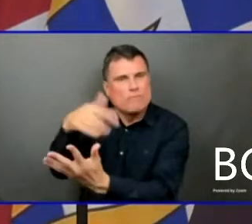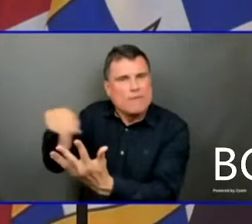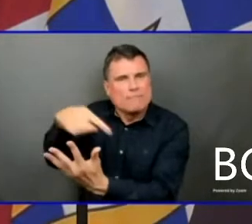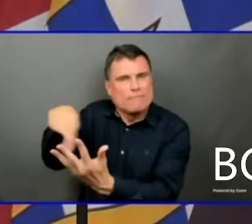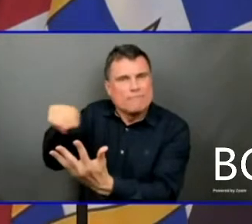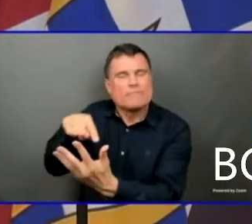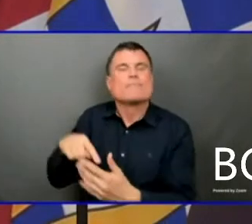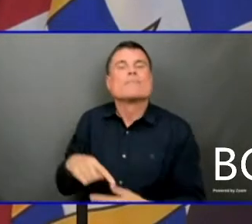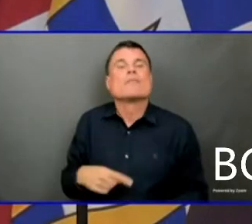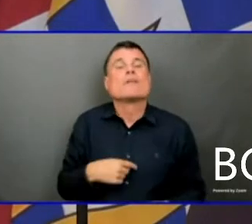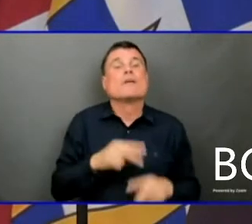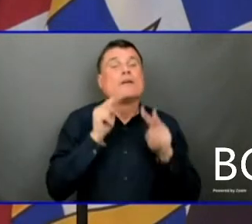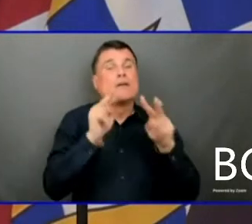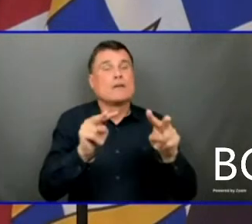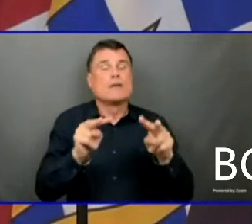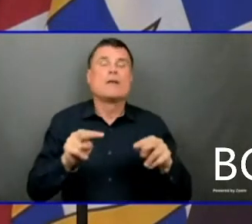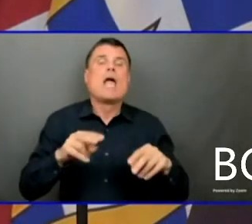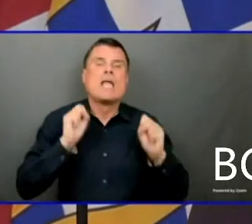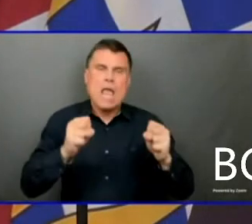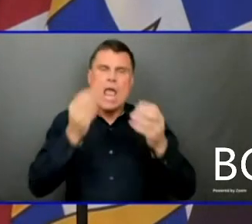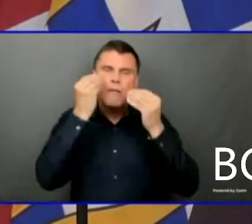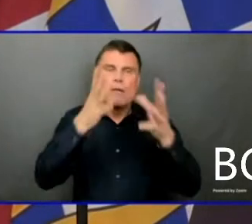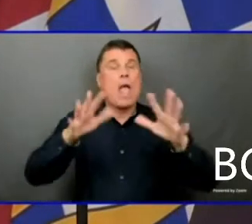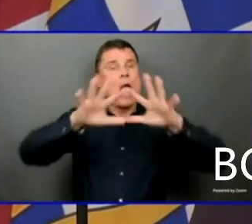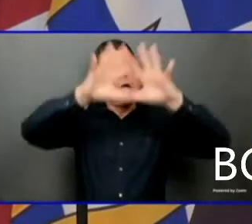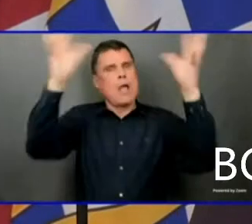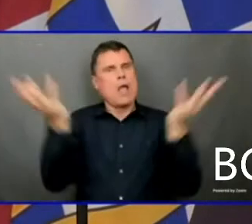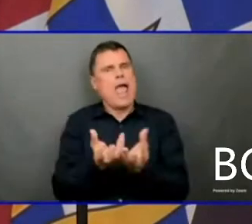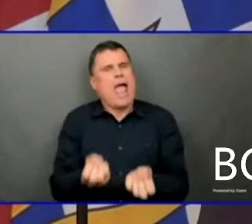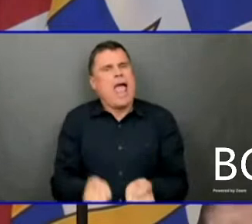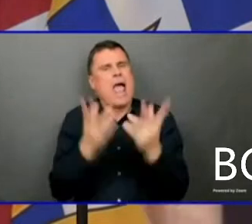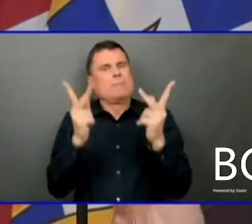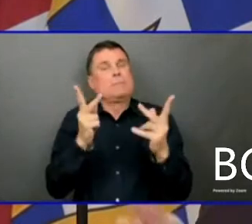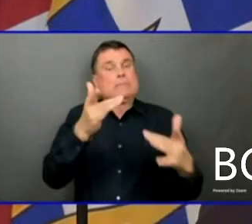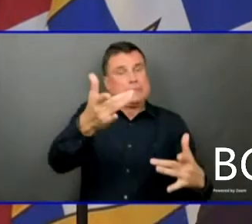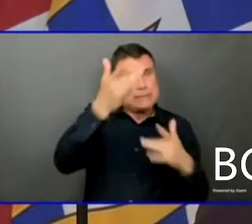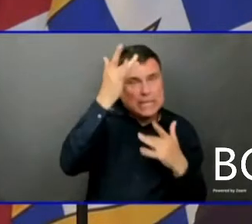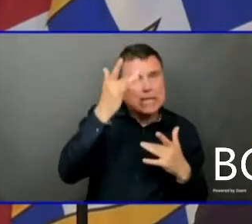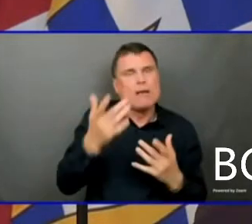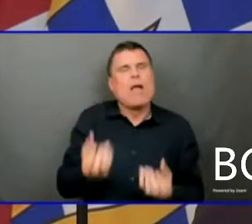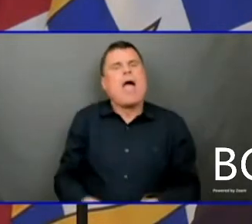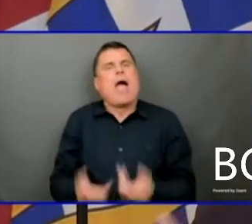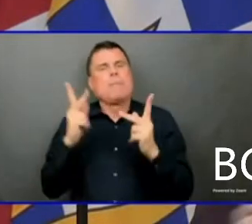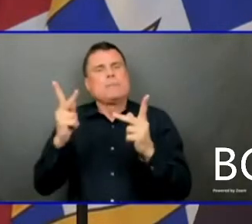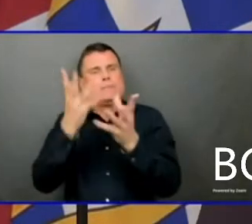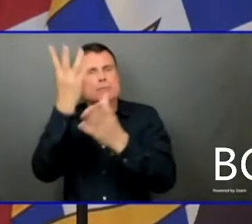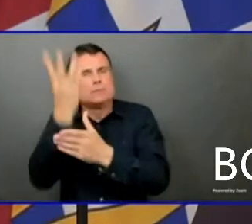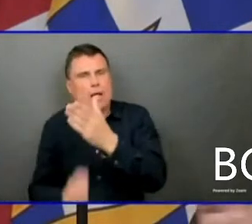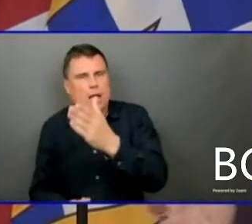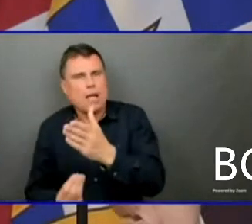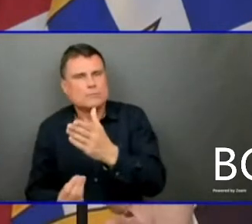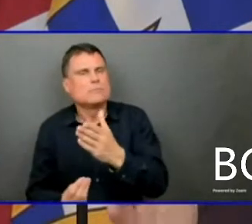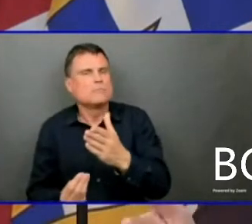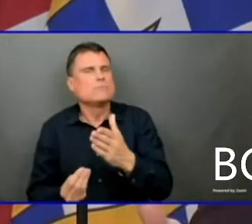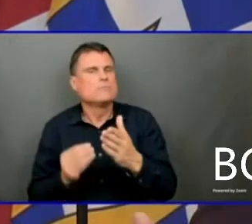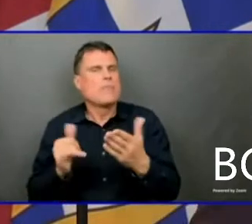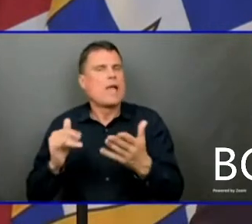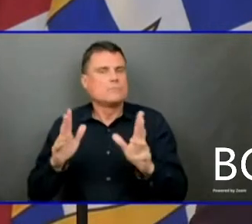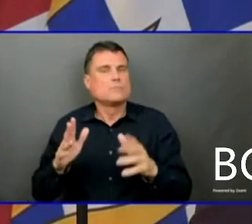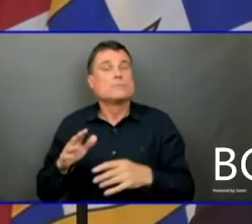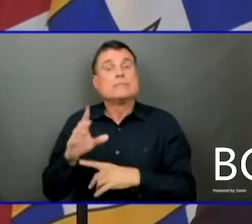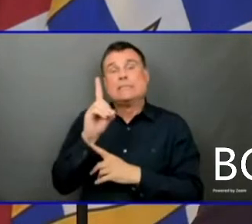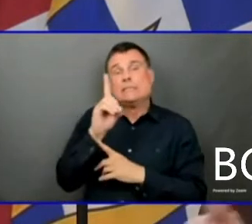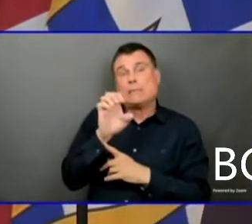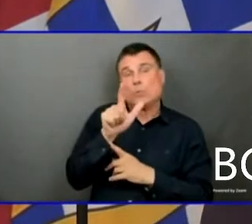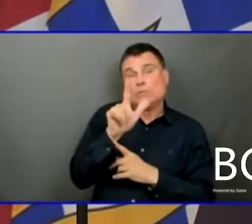你。那么刚才我给大家分享的这些数据呢，是12月17号到